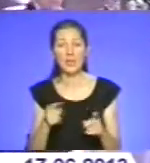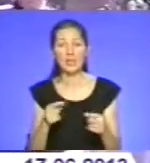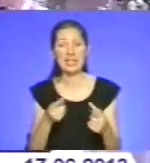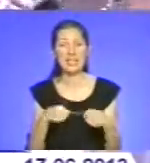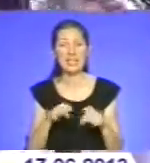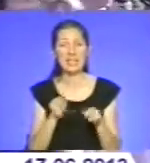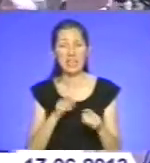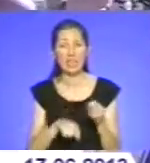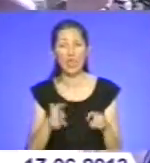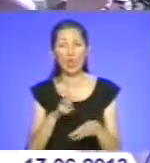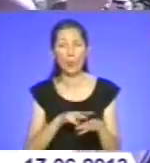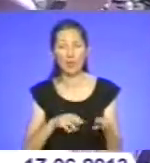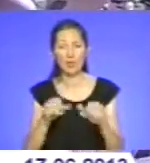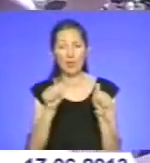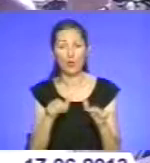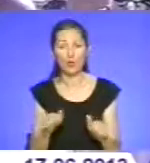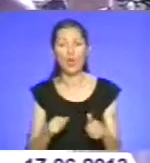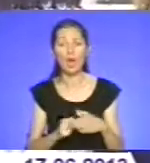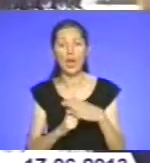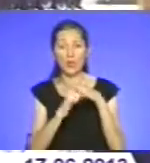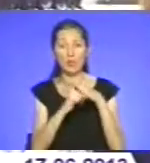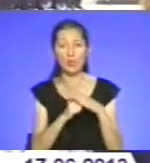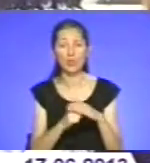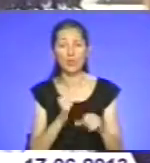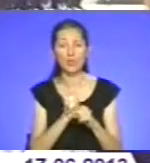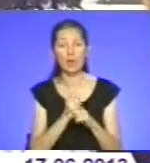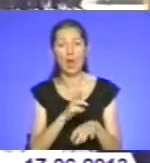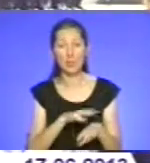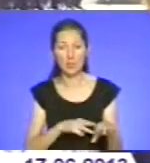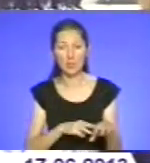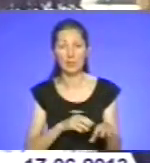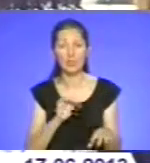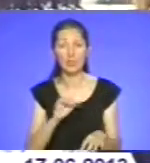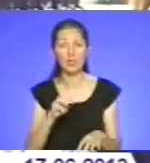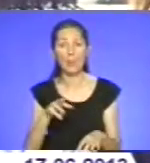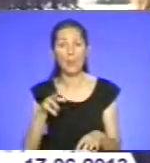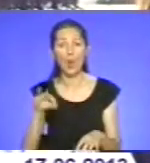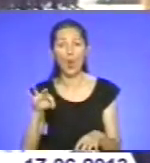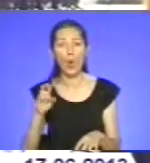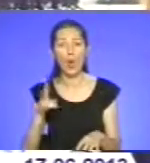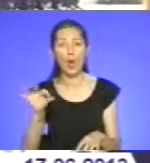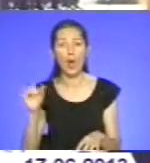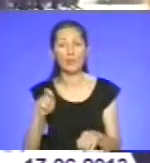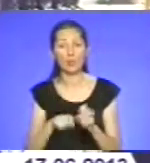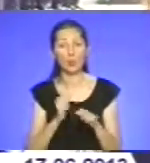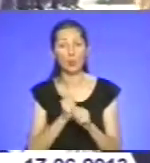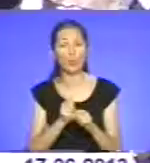формує іміж працівника міліції. Ірина Ніколаєва, інспектор по роботі з населенням, розповіла, що